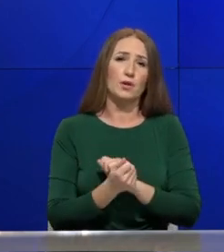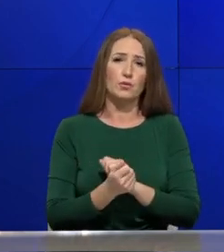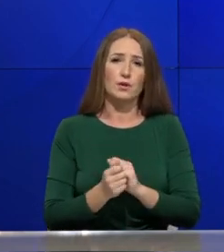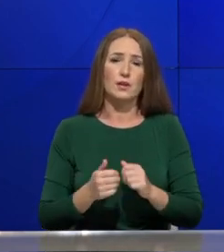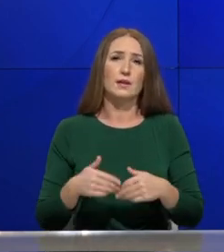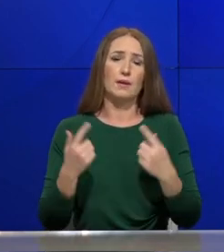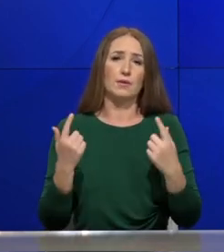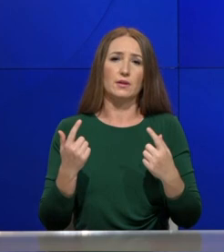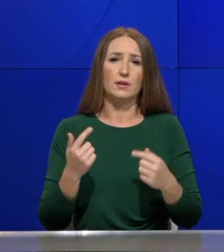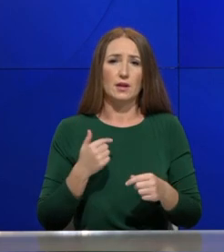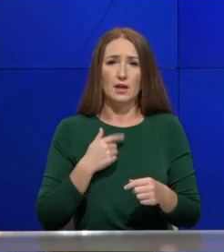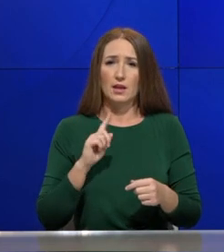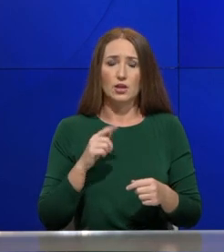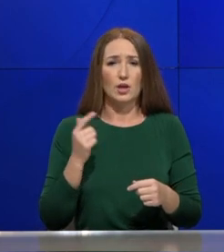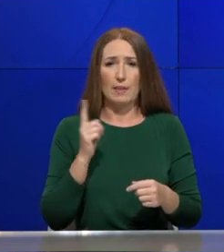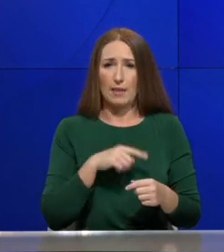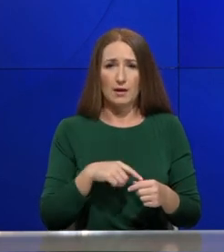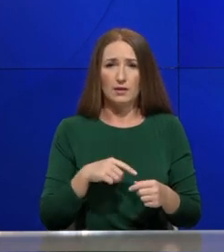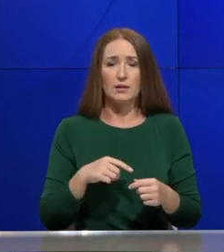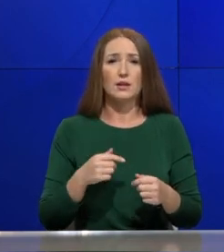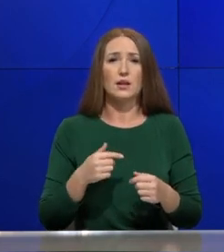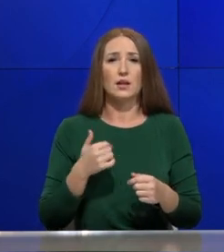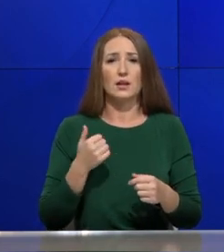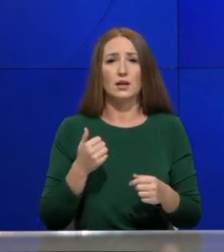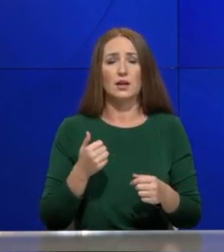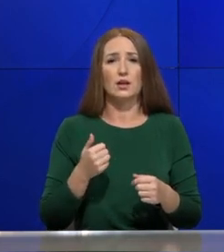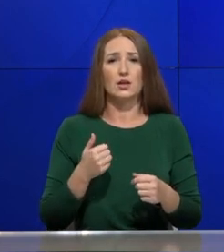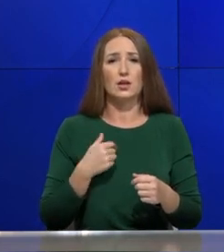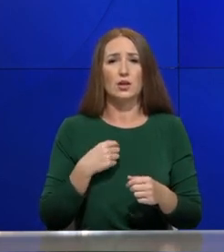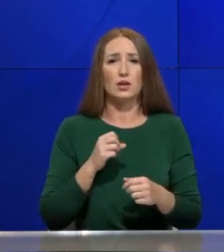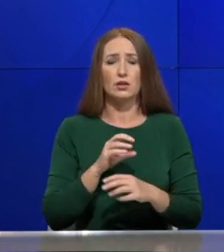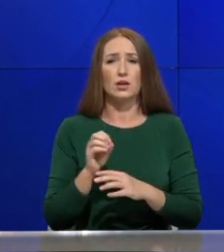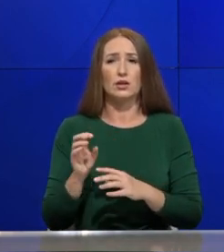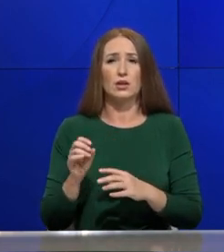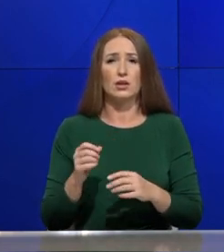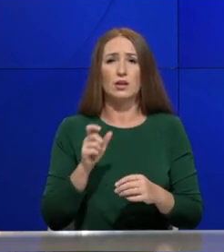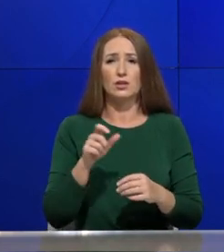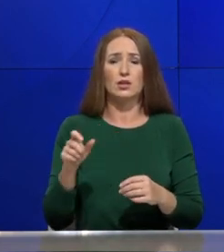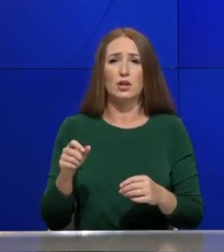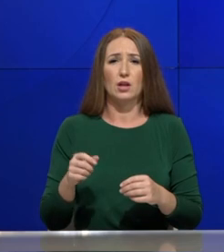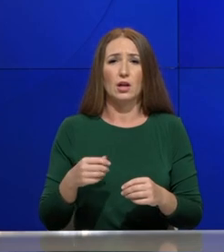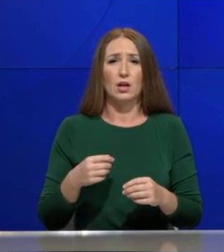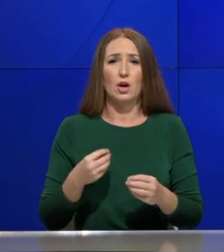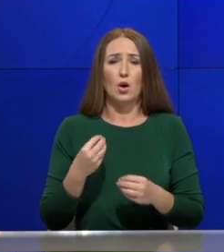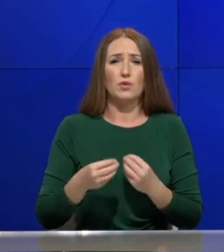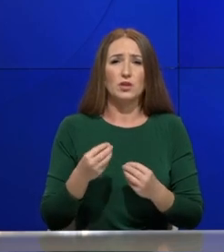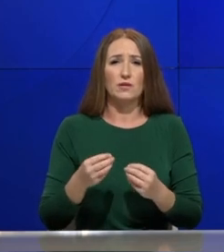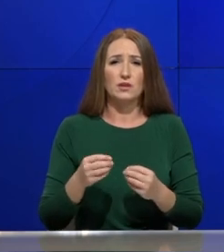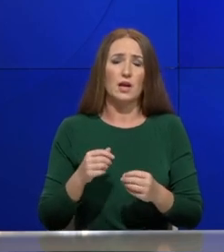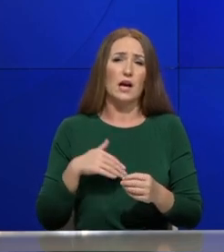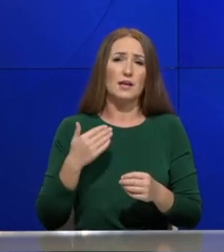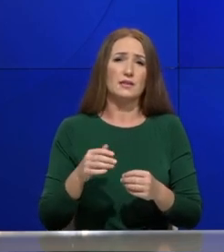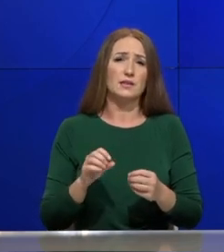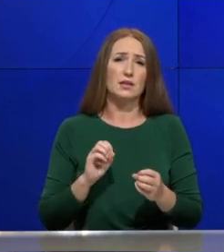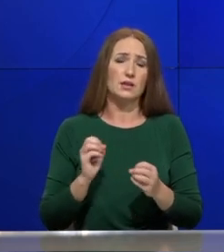bajke i ne želim lagati. Ne želim biti jedan od onih građana, od onih koji će građane razočarati i obećavati ono što je nemoguće uraditi. Moj program